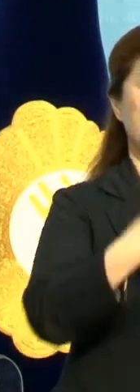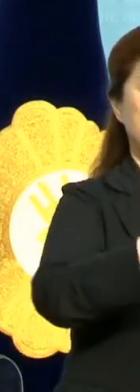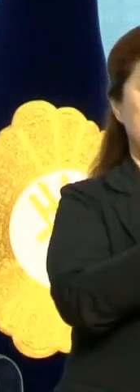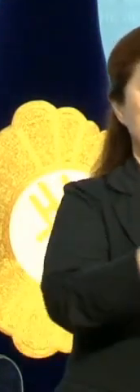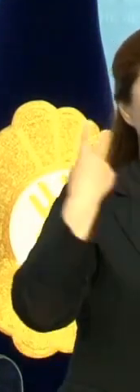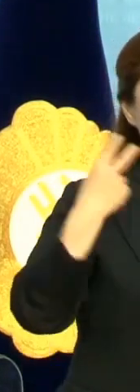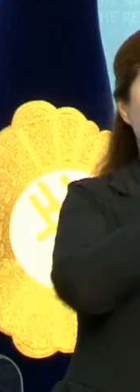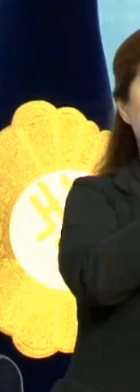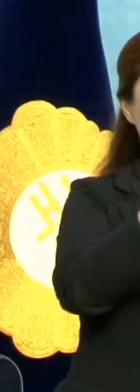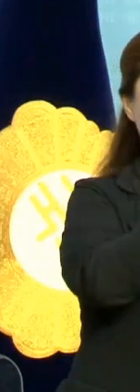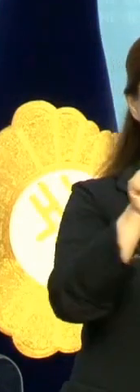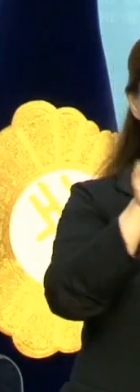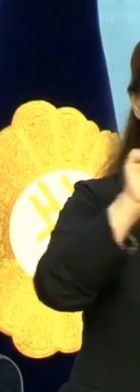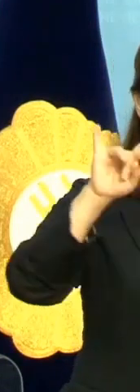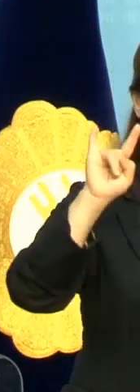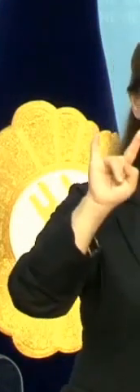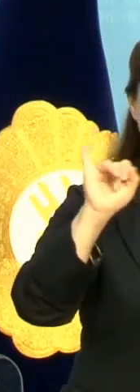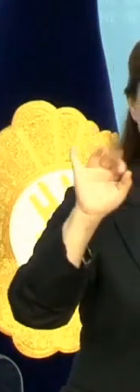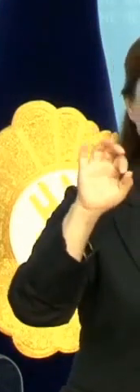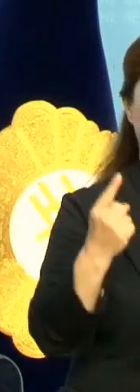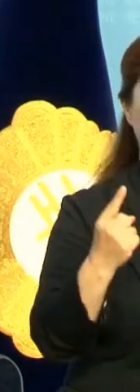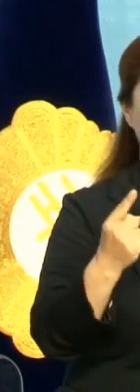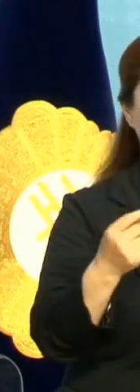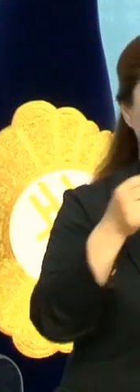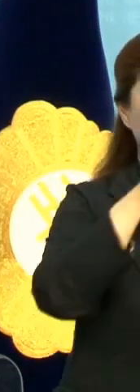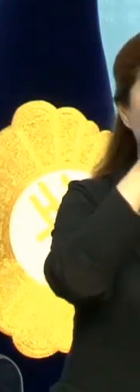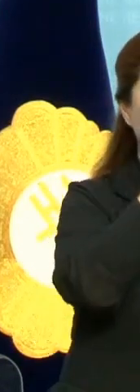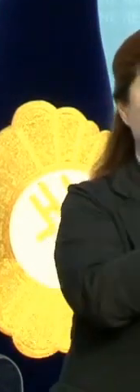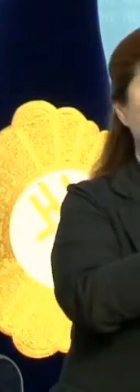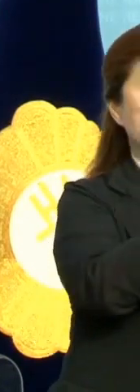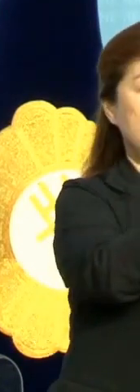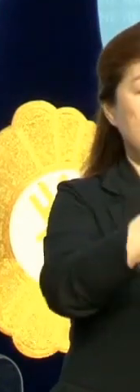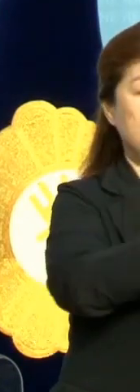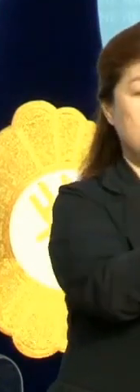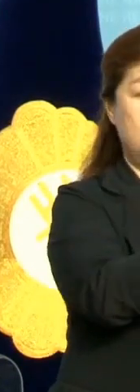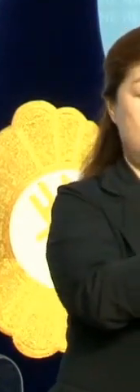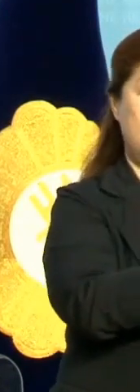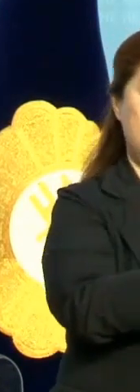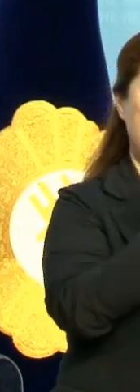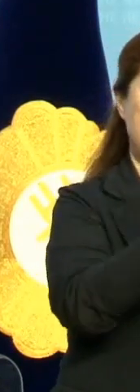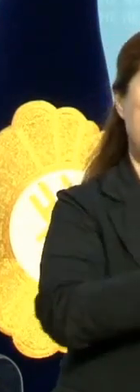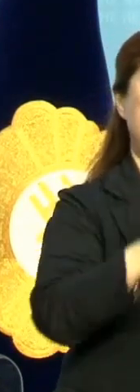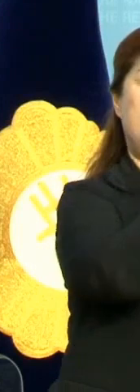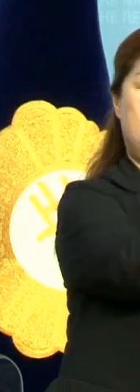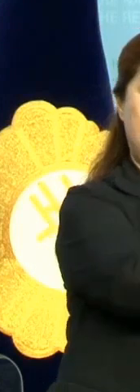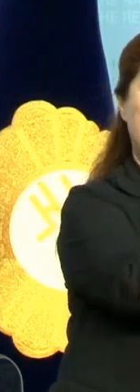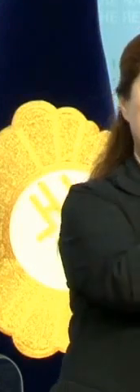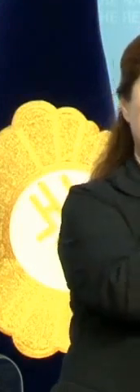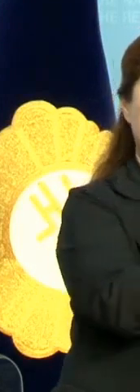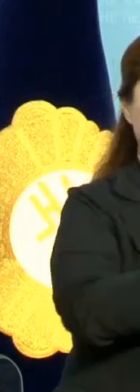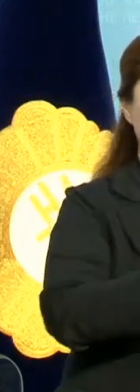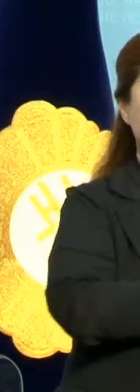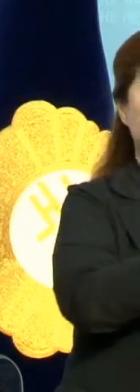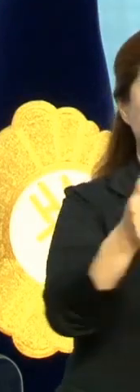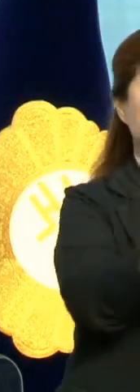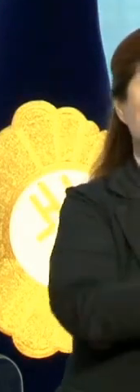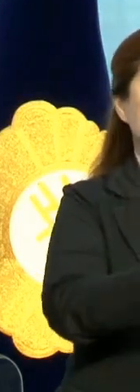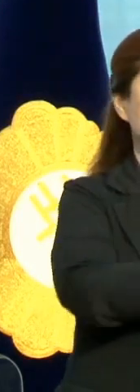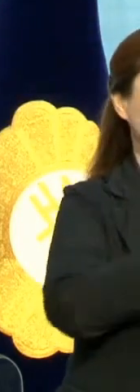삼성 바이오로직스가 한국거래소 유가증권 시장에 상장된 것과 관련해 금융위의 특혜를 문제 삼은